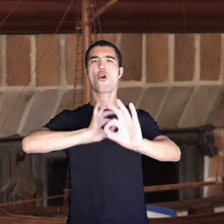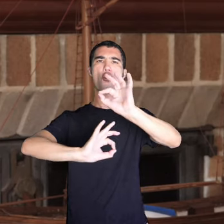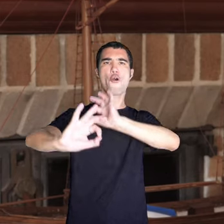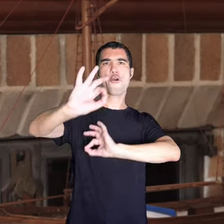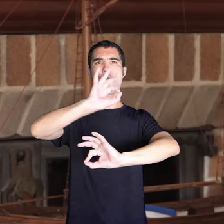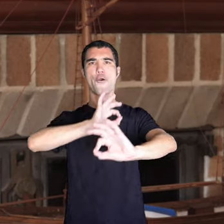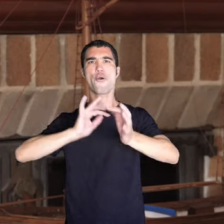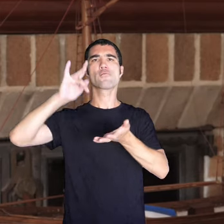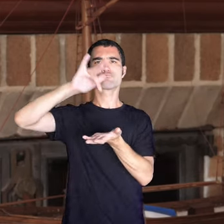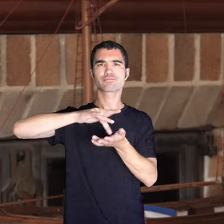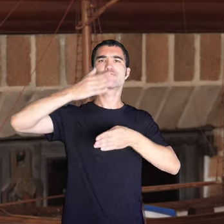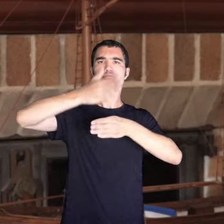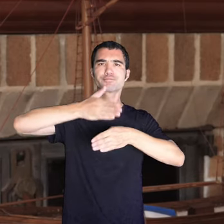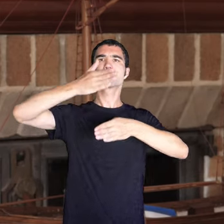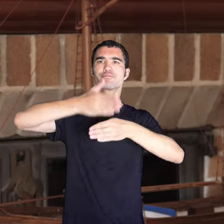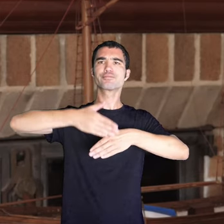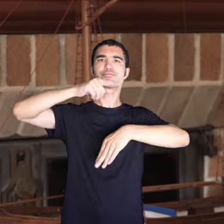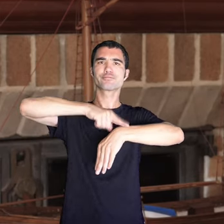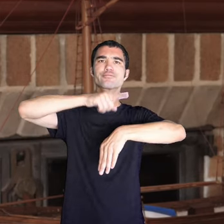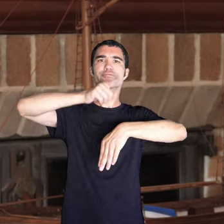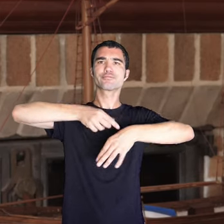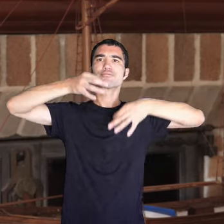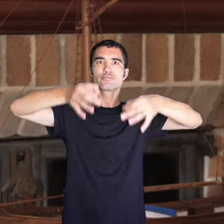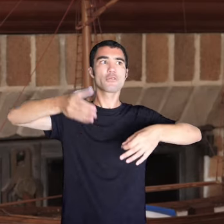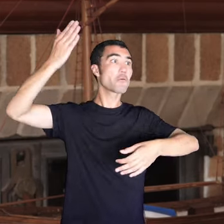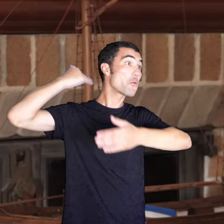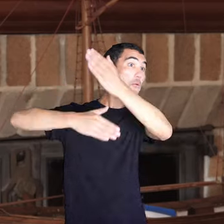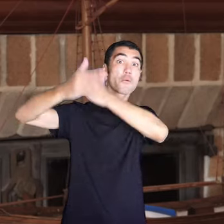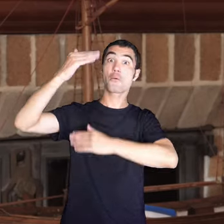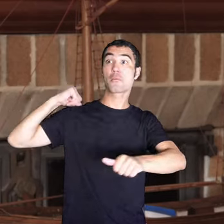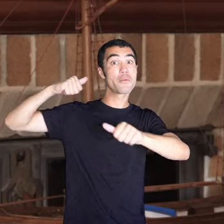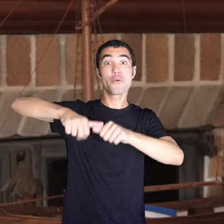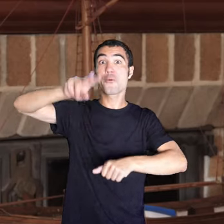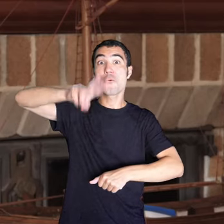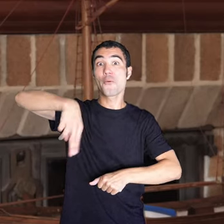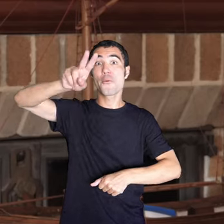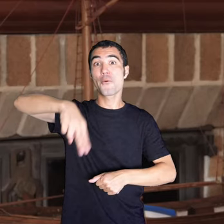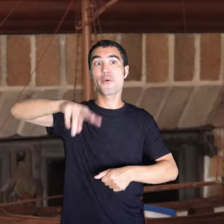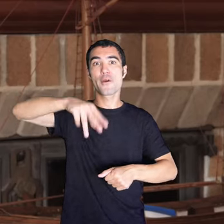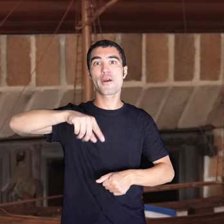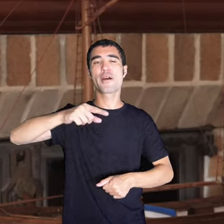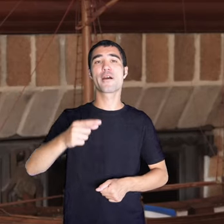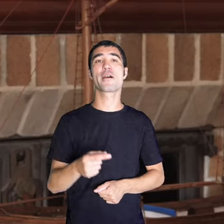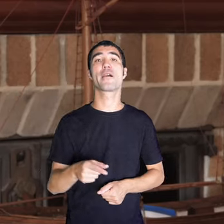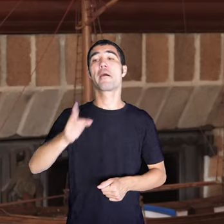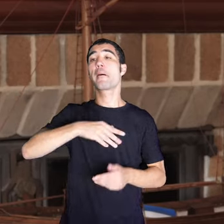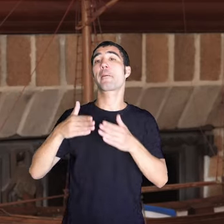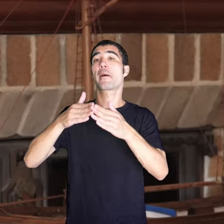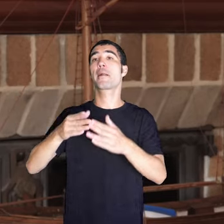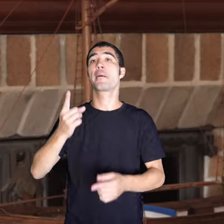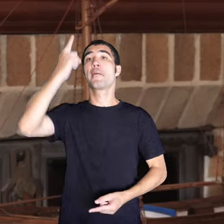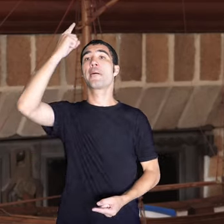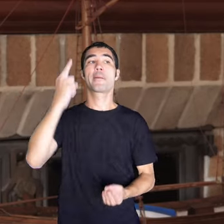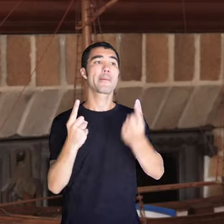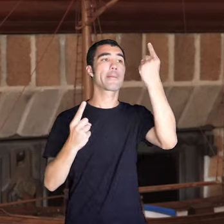organitzat i regular com encara no n'hi havia hagut cap fins ara, perquè hi havia hagut, com diguem, les barquetes que